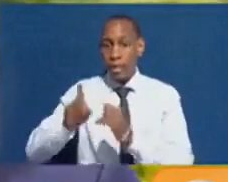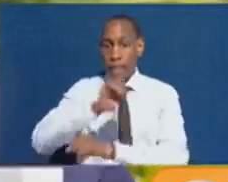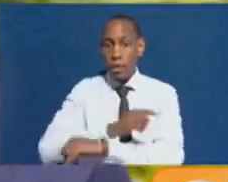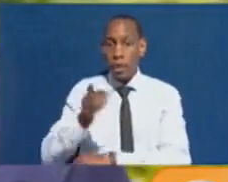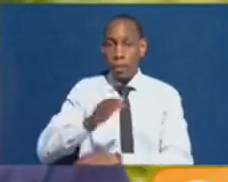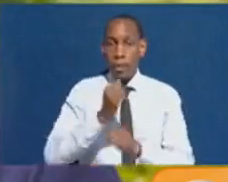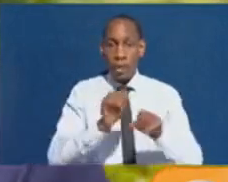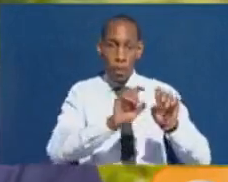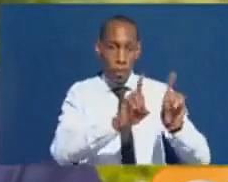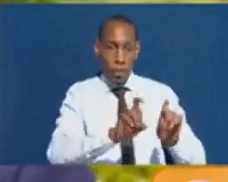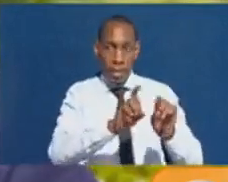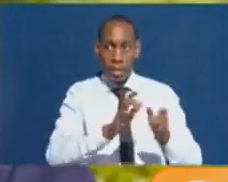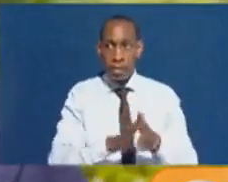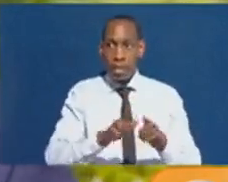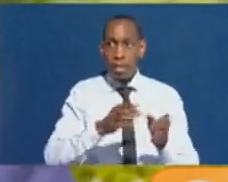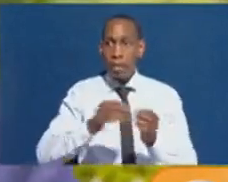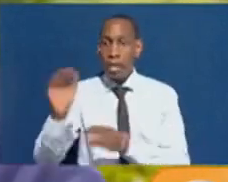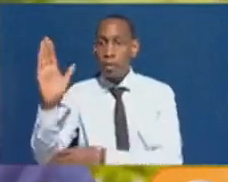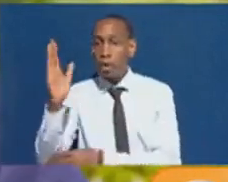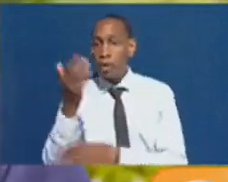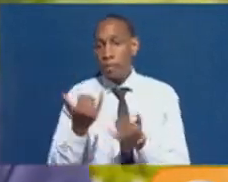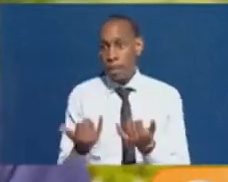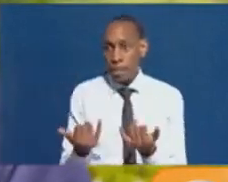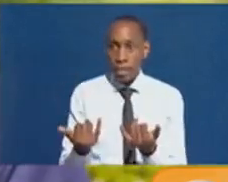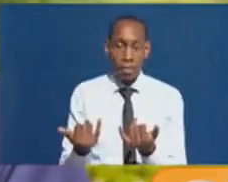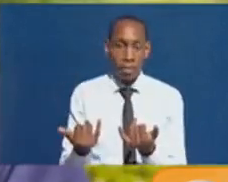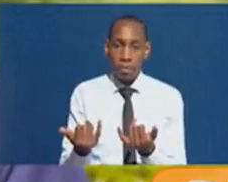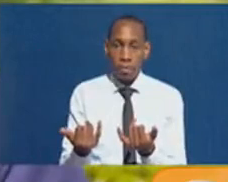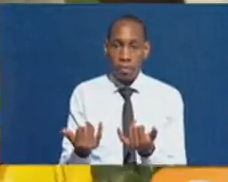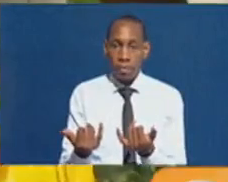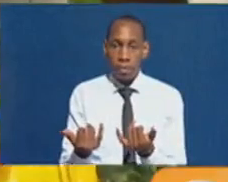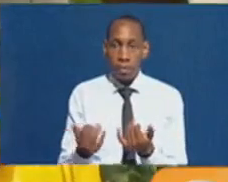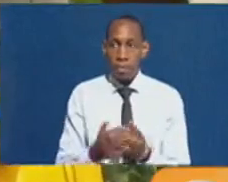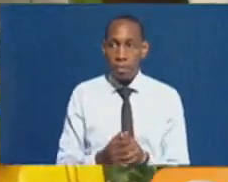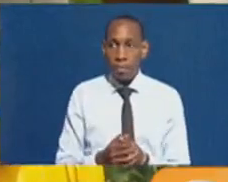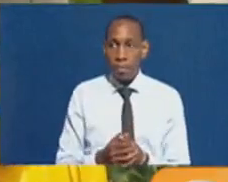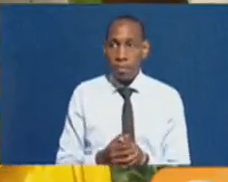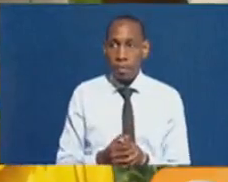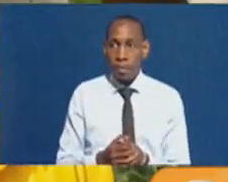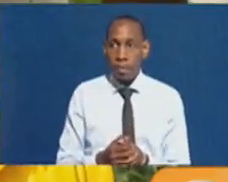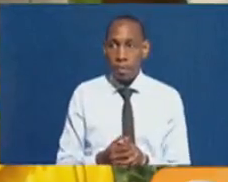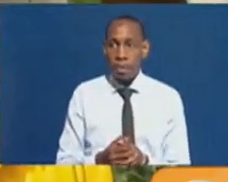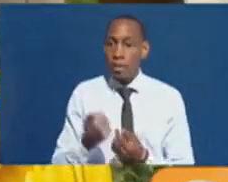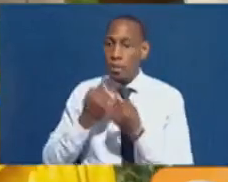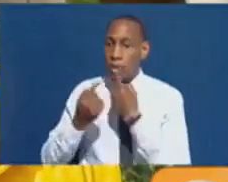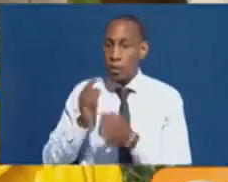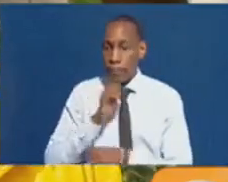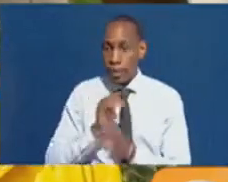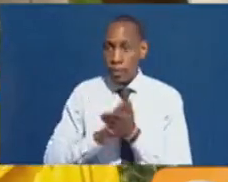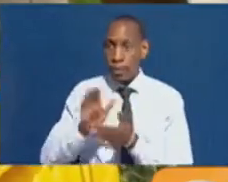exam. Unawapeleka kwa msitu na mando wako shule exams. Uwe alikuwa huko. Tuliongea naye. Niende